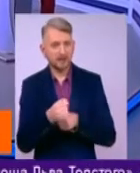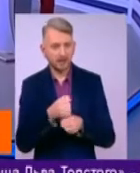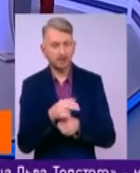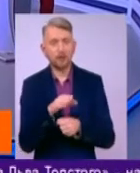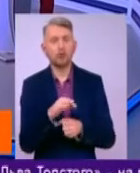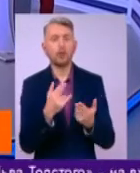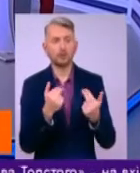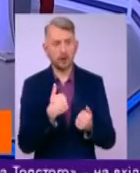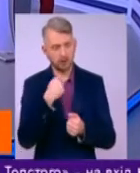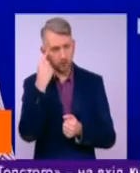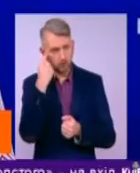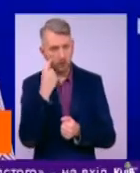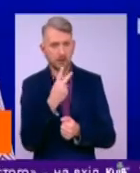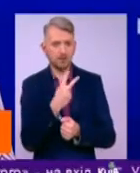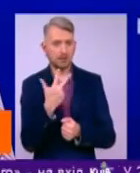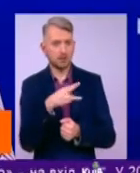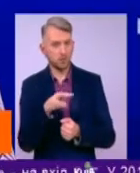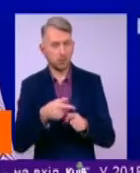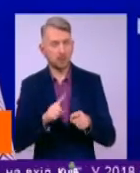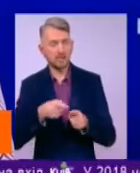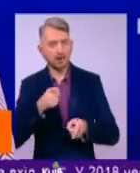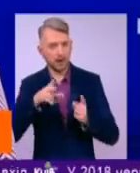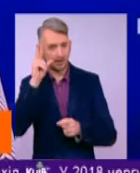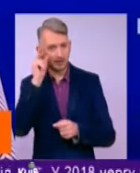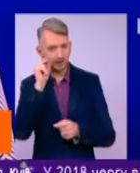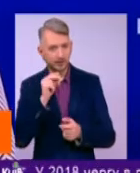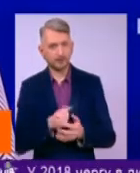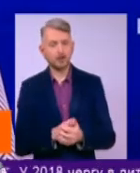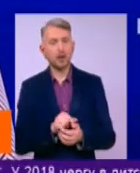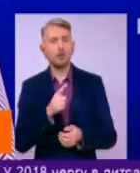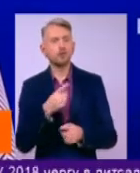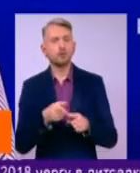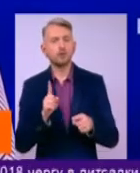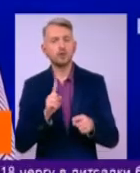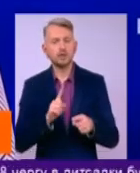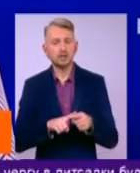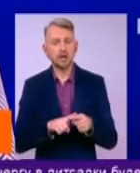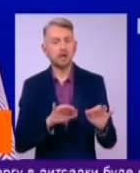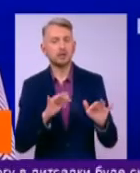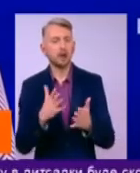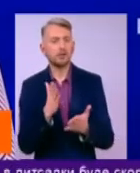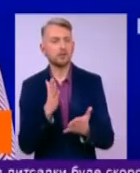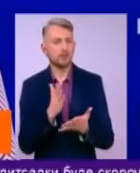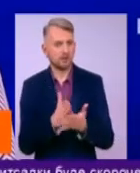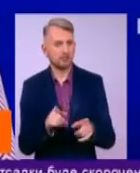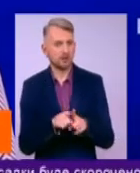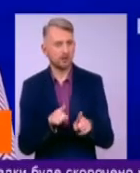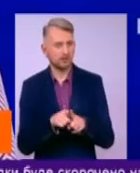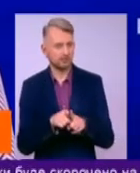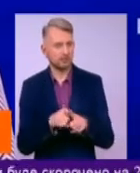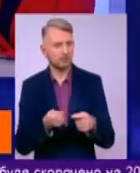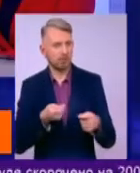да, думаю, що 2-3 мільйони – це реальні цифри. Чому це явище є латентним? Тому що